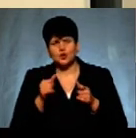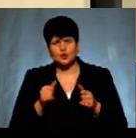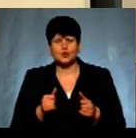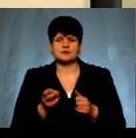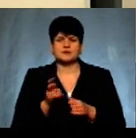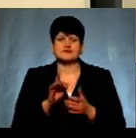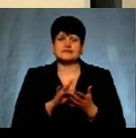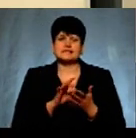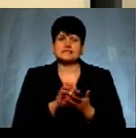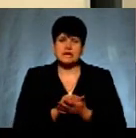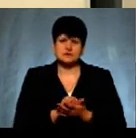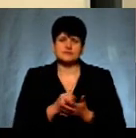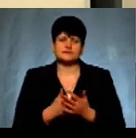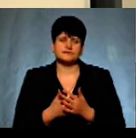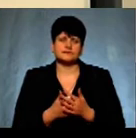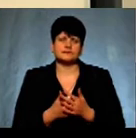центр зайнятості,